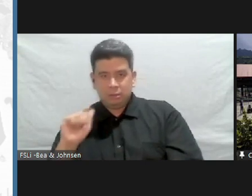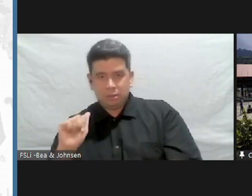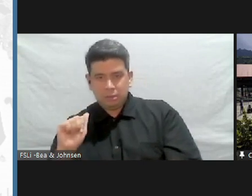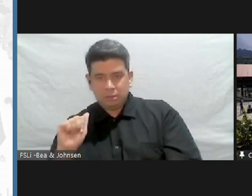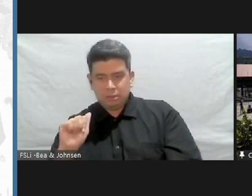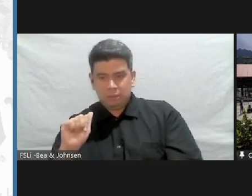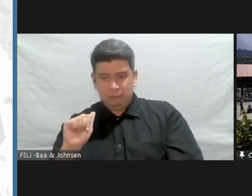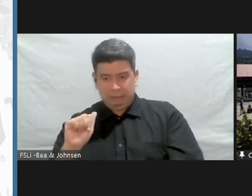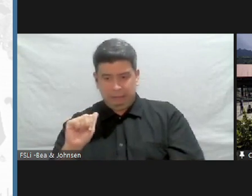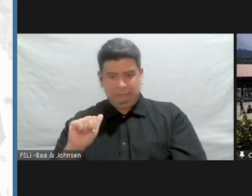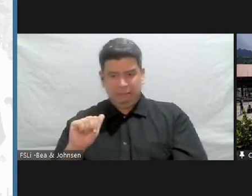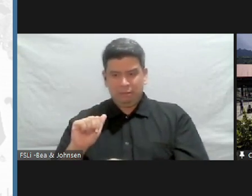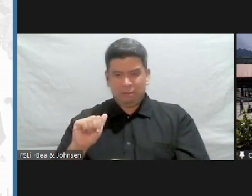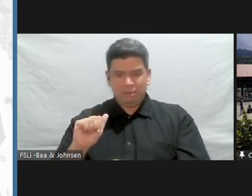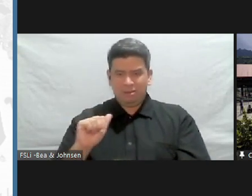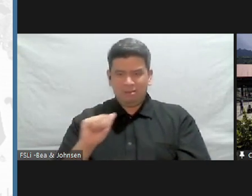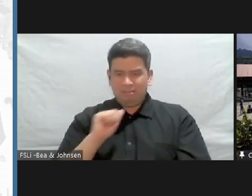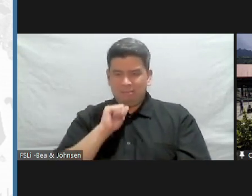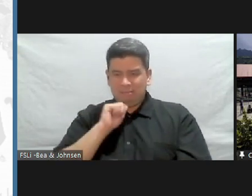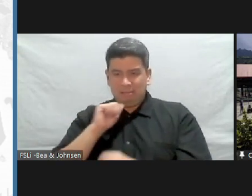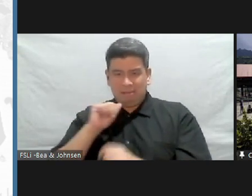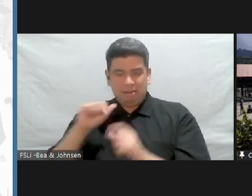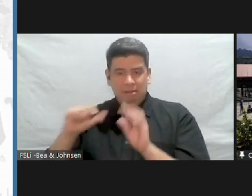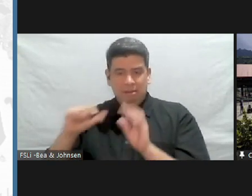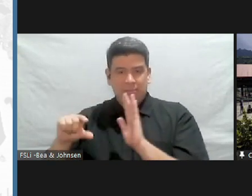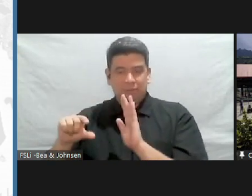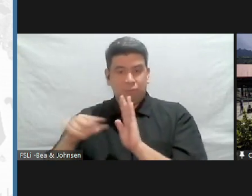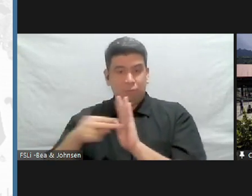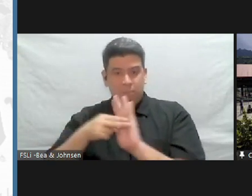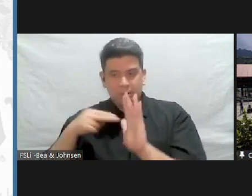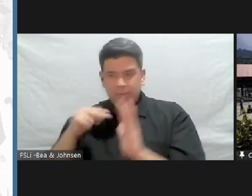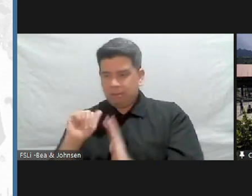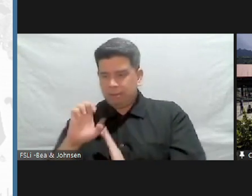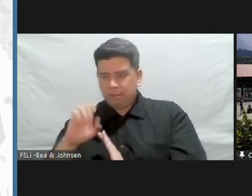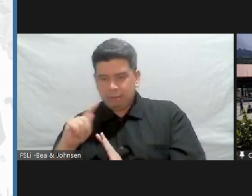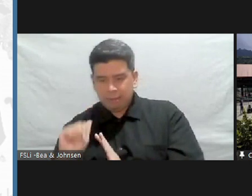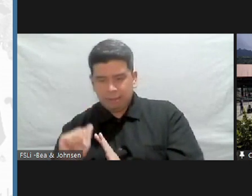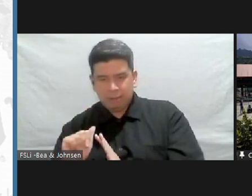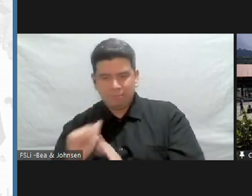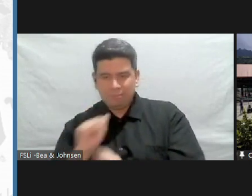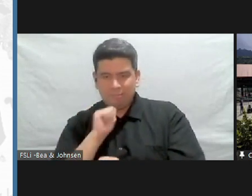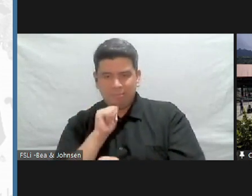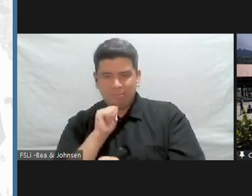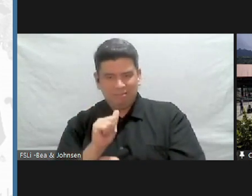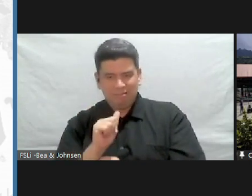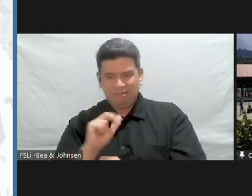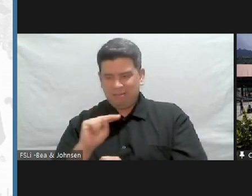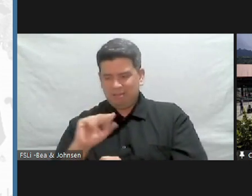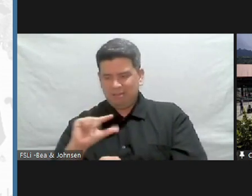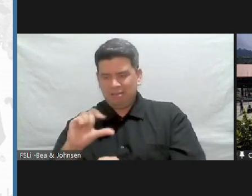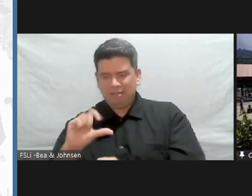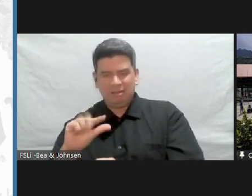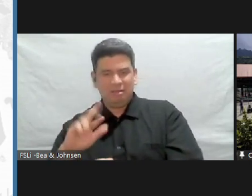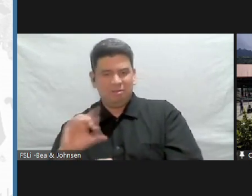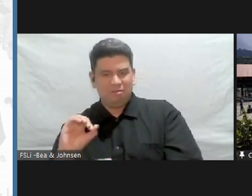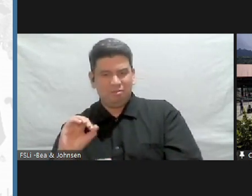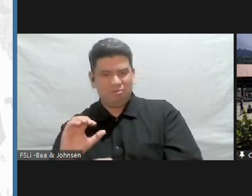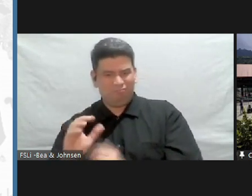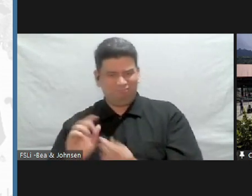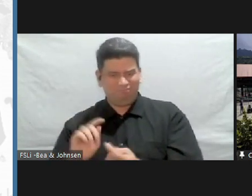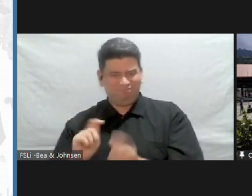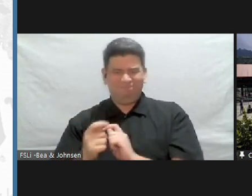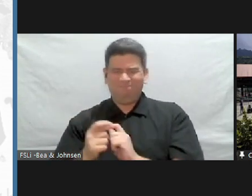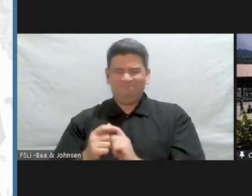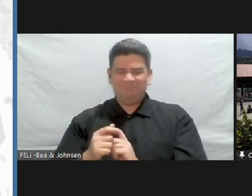ang pinapangamba namin na darating ang panahon, wala nang katutubong ngayakap sa aming lingwahe at ganun din sa aming